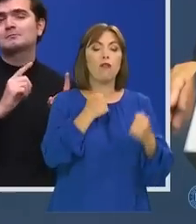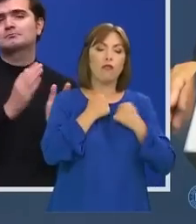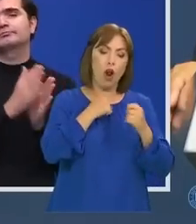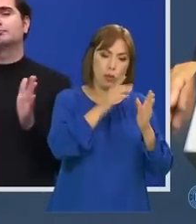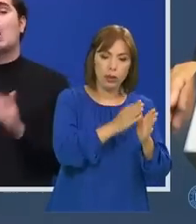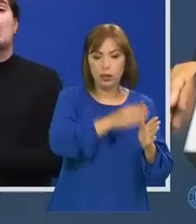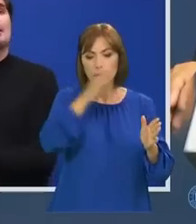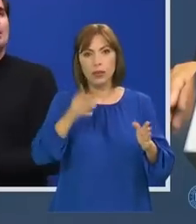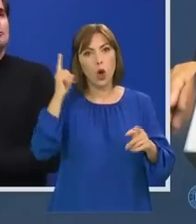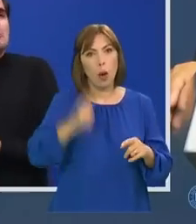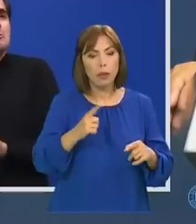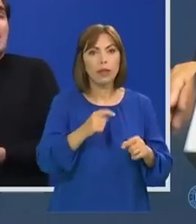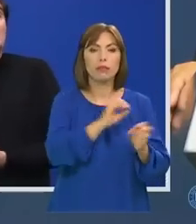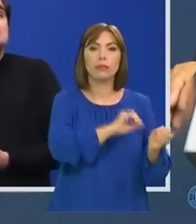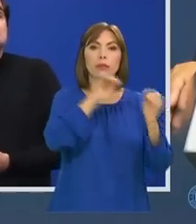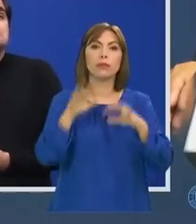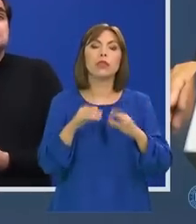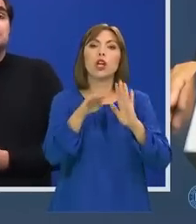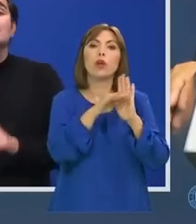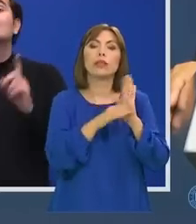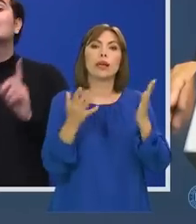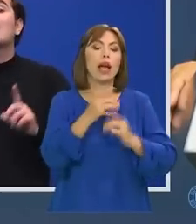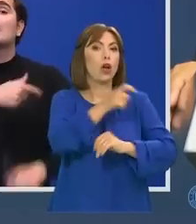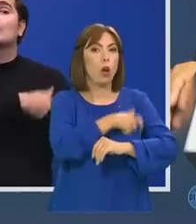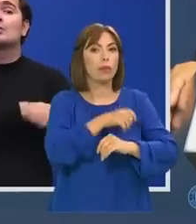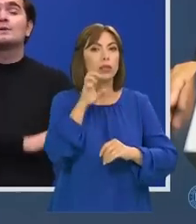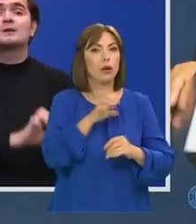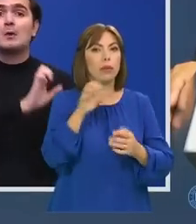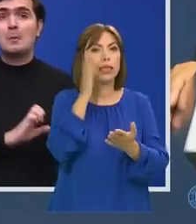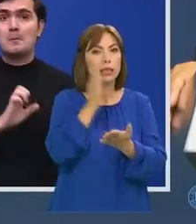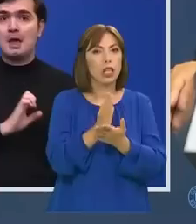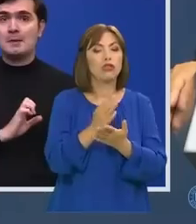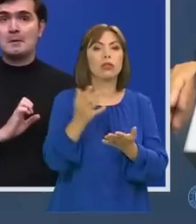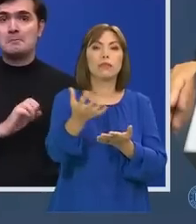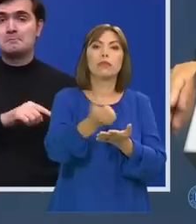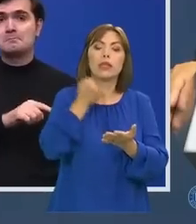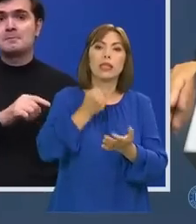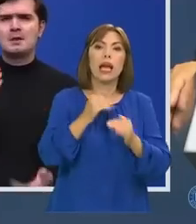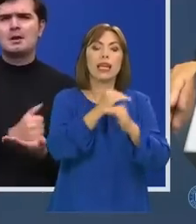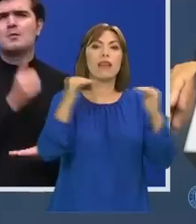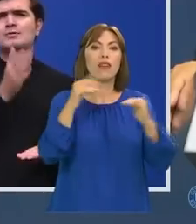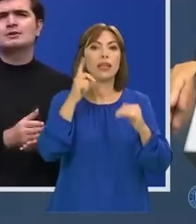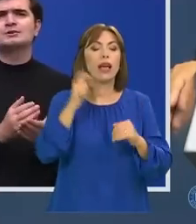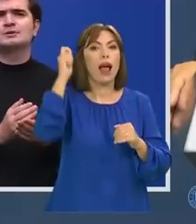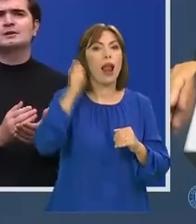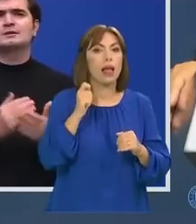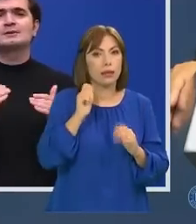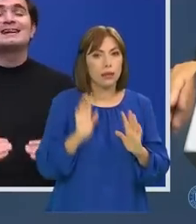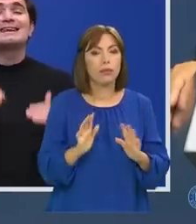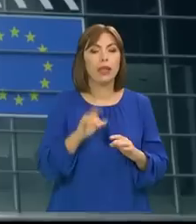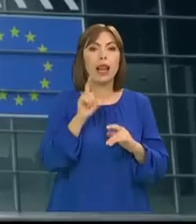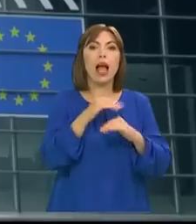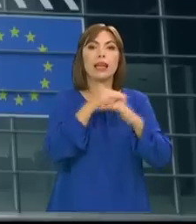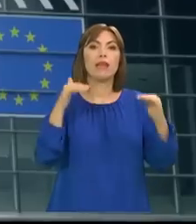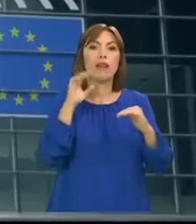trece în condițiile în care Comisia Europeană va lua o decizie de a ridica nivelul de stare de alertă la